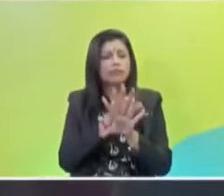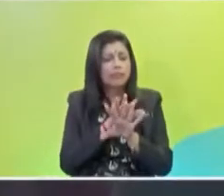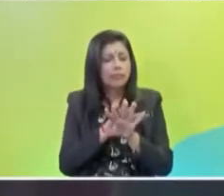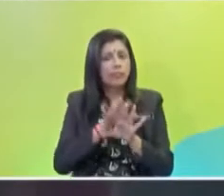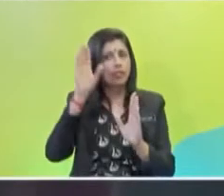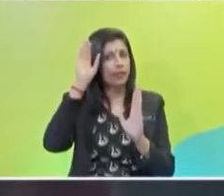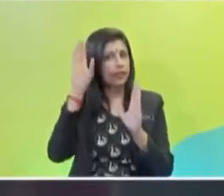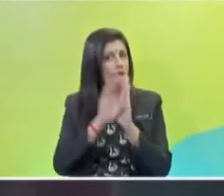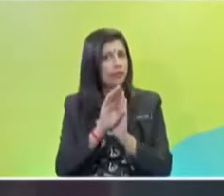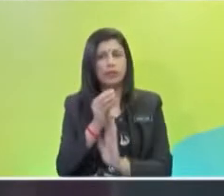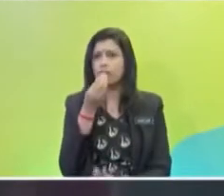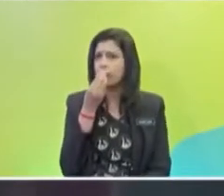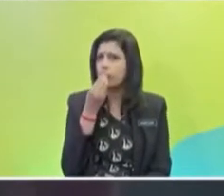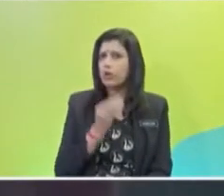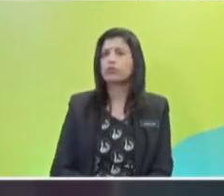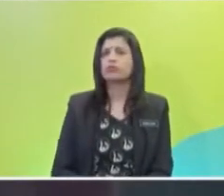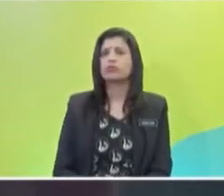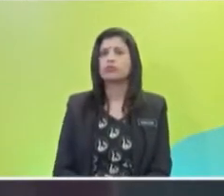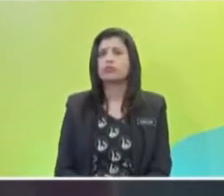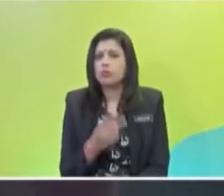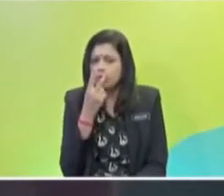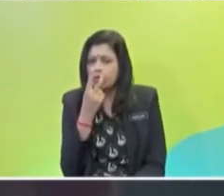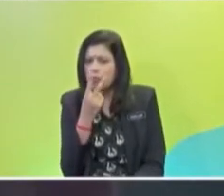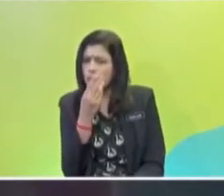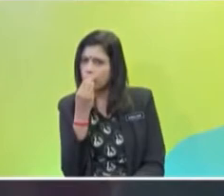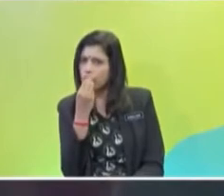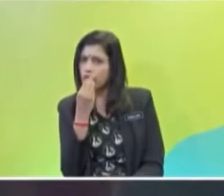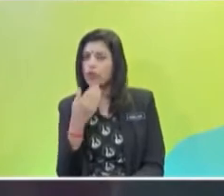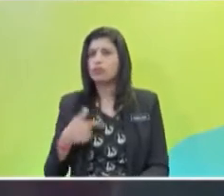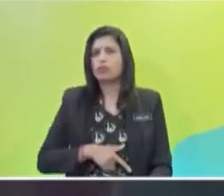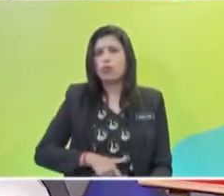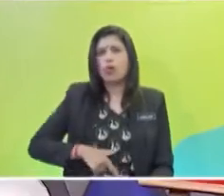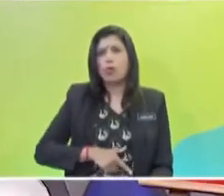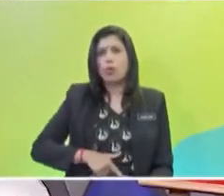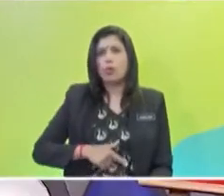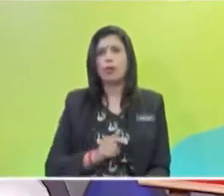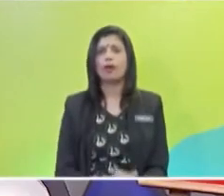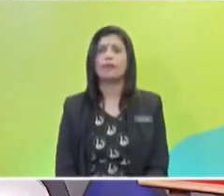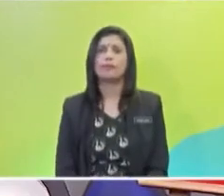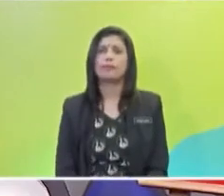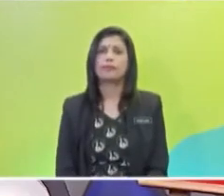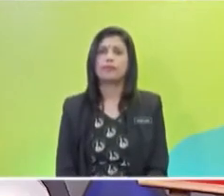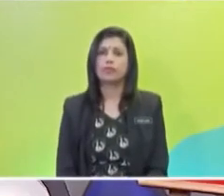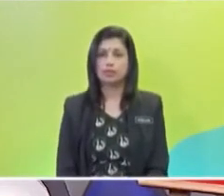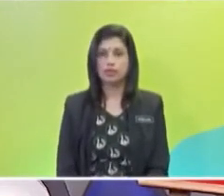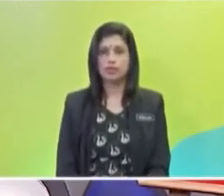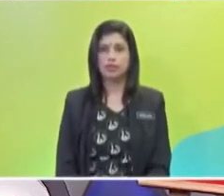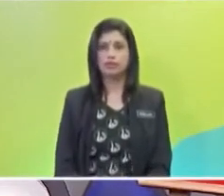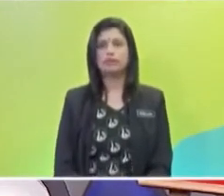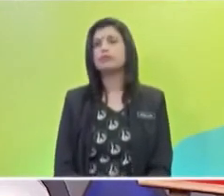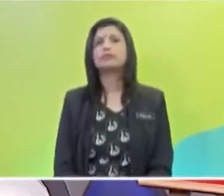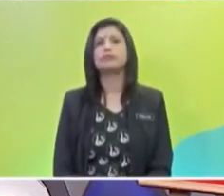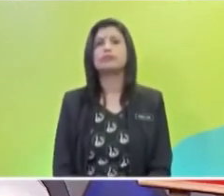makanan? Saya dan juga Cikgu Syamila tiba-tiba dah makan pun rasa lapar, Cikgu. Okey, terima kasih Abang Din. Hari ini kita akan